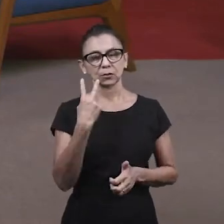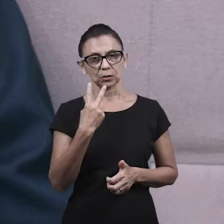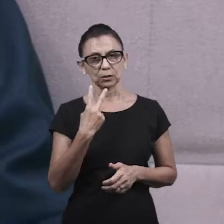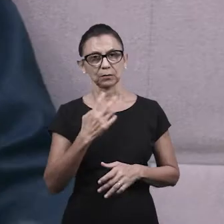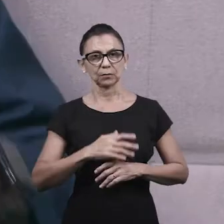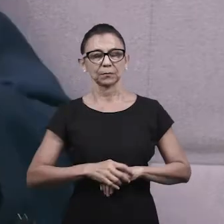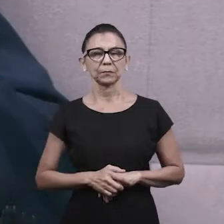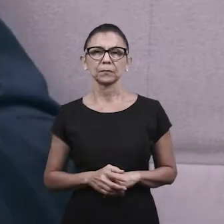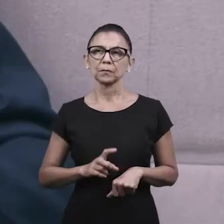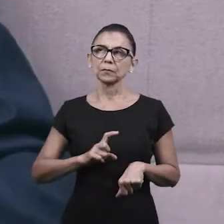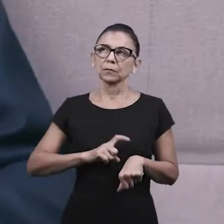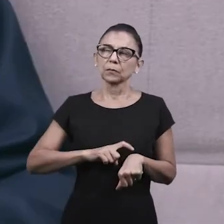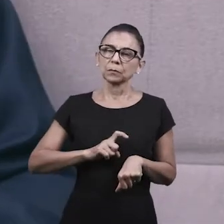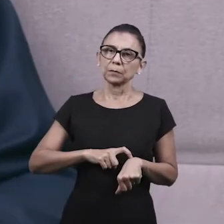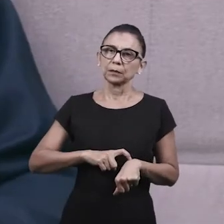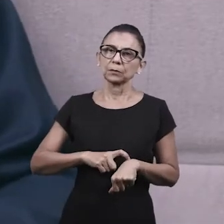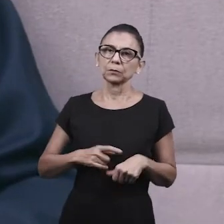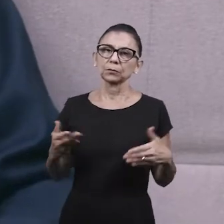vous. Bien-aimés,